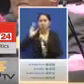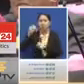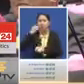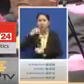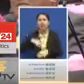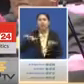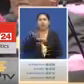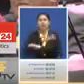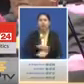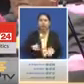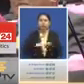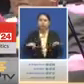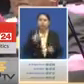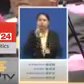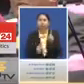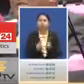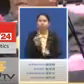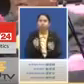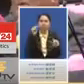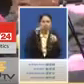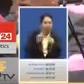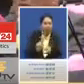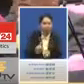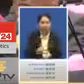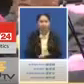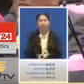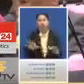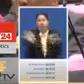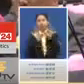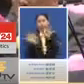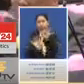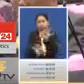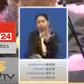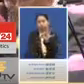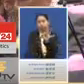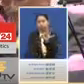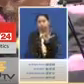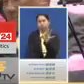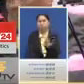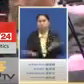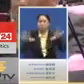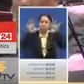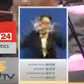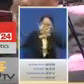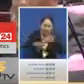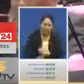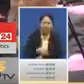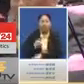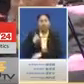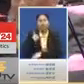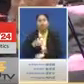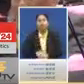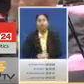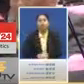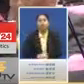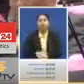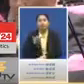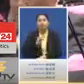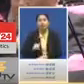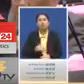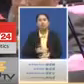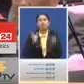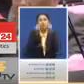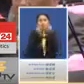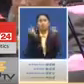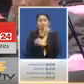ชี้วัดแล้วท่านก็เขียนหลายอย่างกำกวมแล้วหลายอย่างท่านต้องปฏิบัติตามรัฐธรรมนูญ